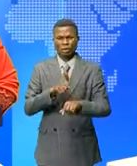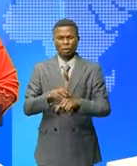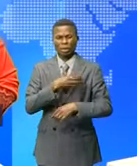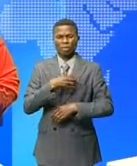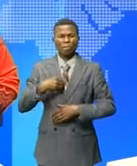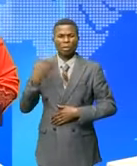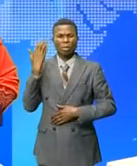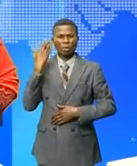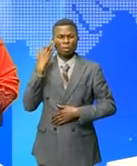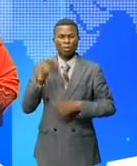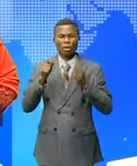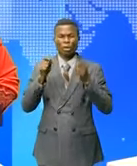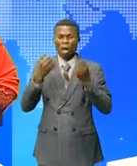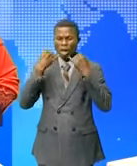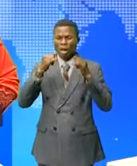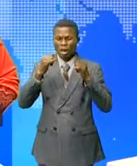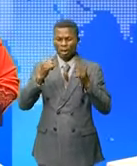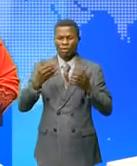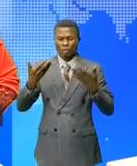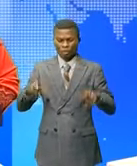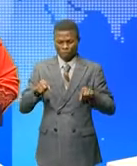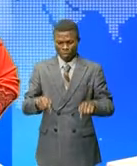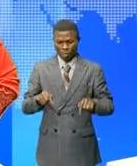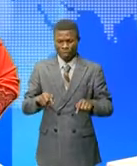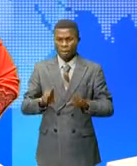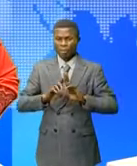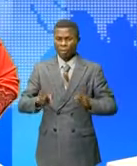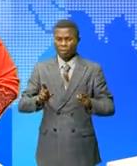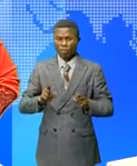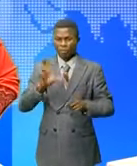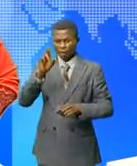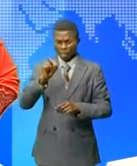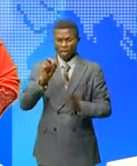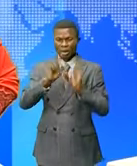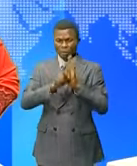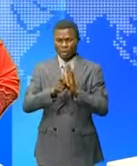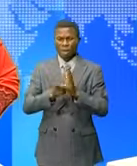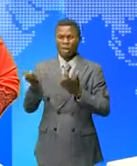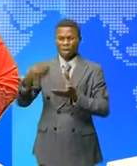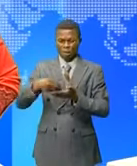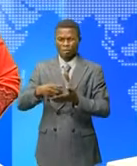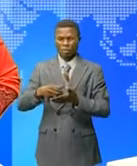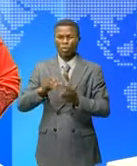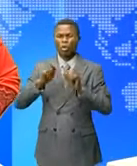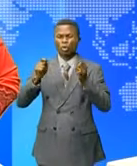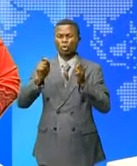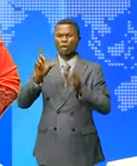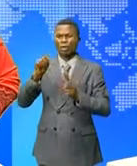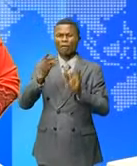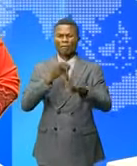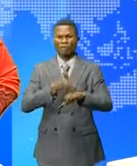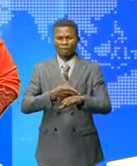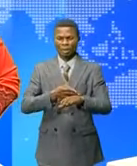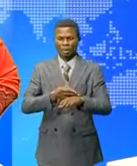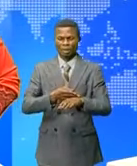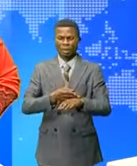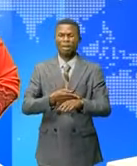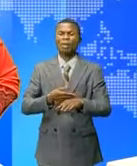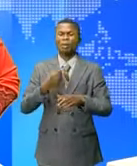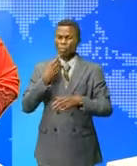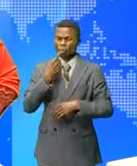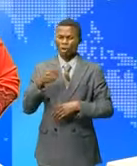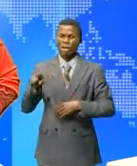et messieurs, l'actualité vous quitte momentanément. Dans 30 minutes, elle vous reviendra dans une présentation de Sandra